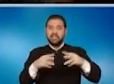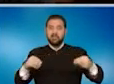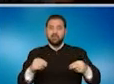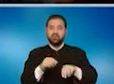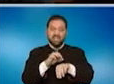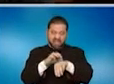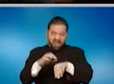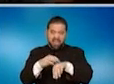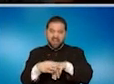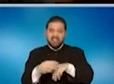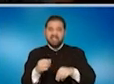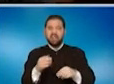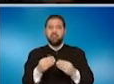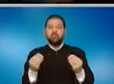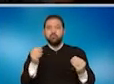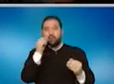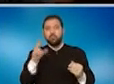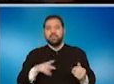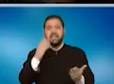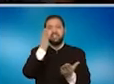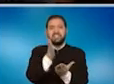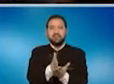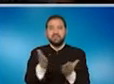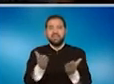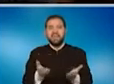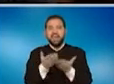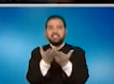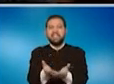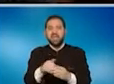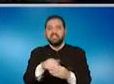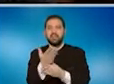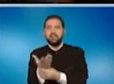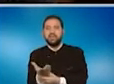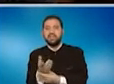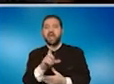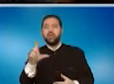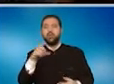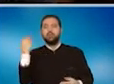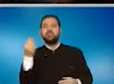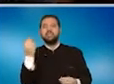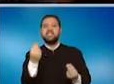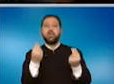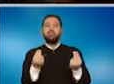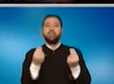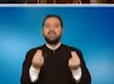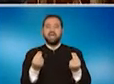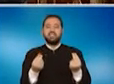oameni este dreptatea care se lasă în mâinile lui Dumnezeu. Bunătatea